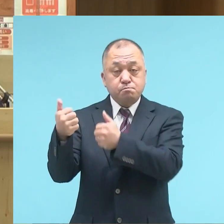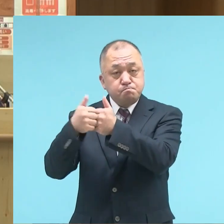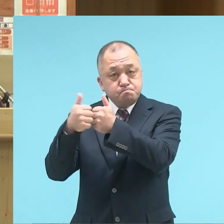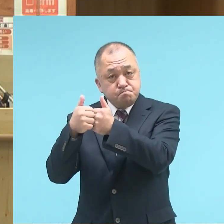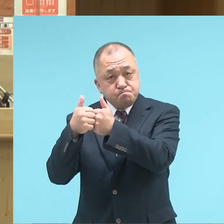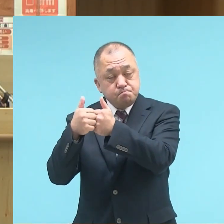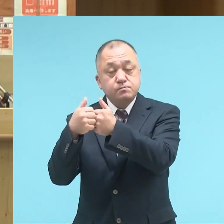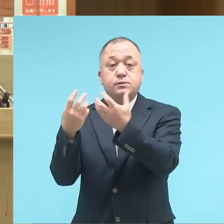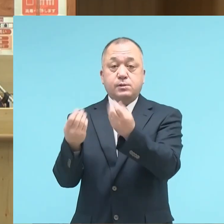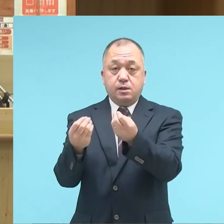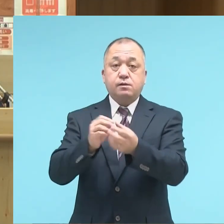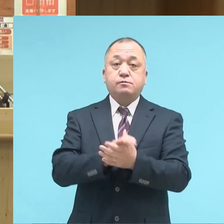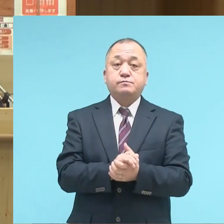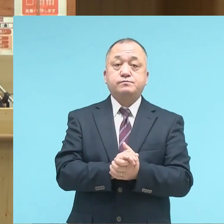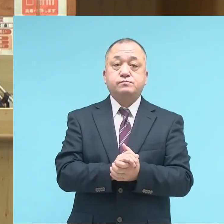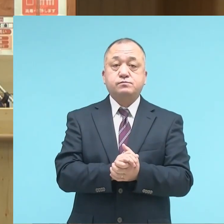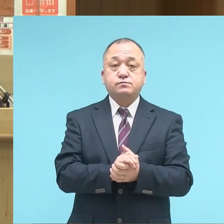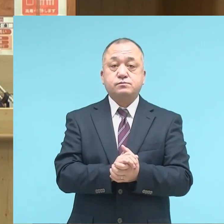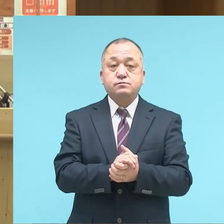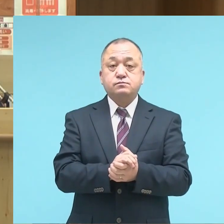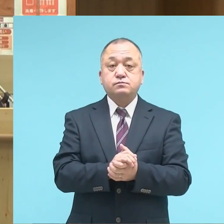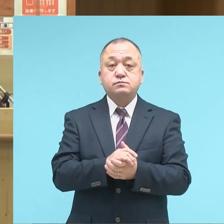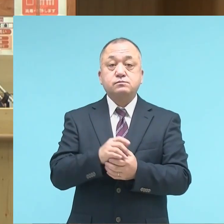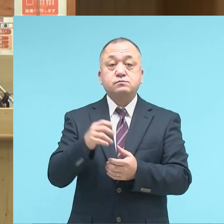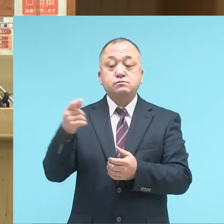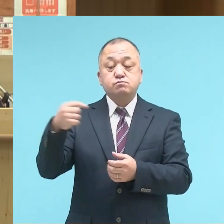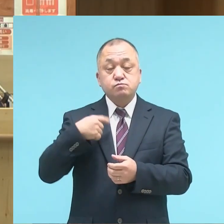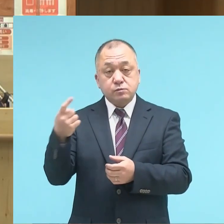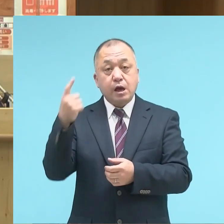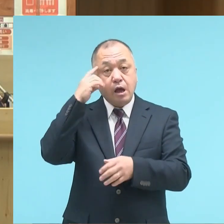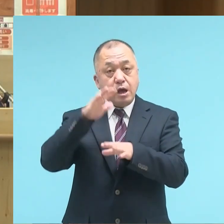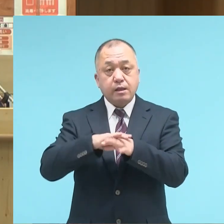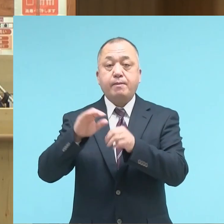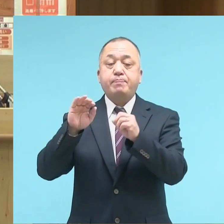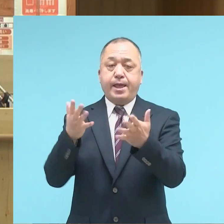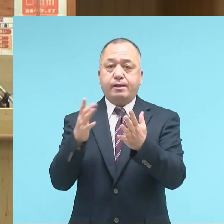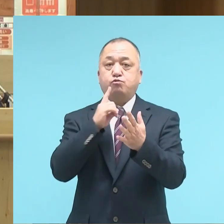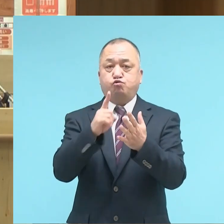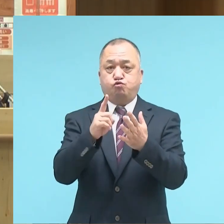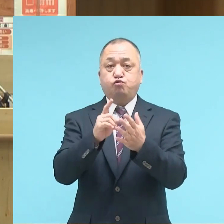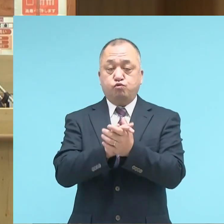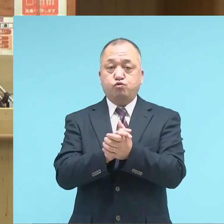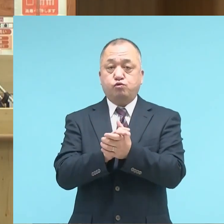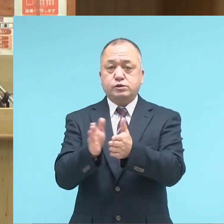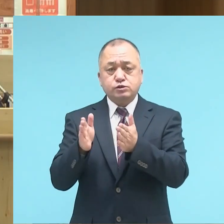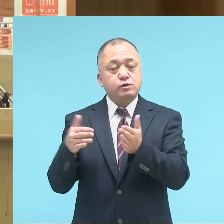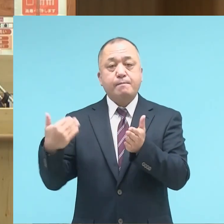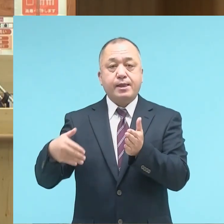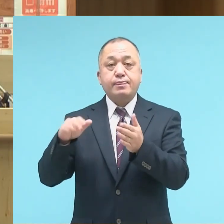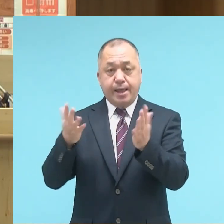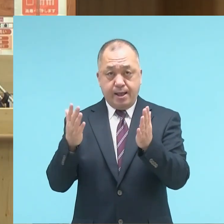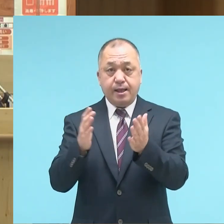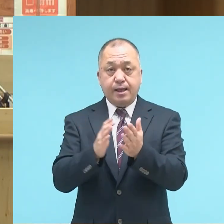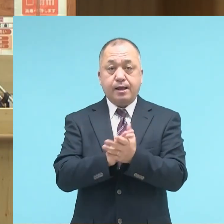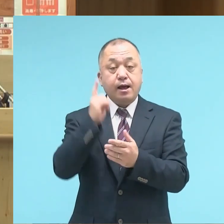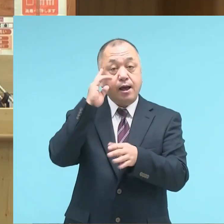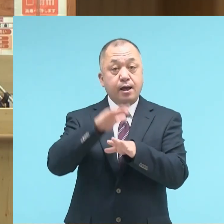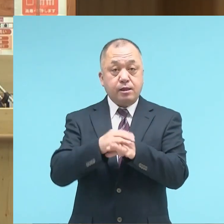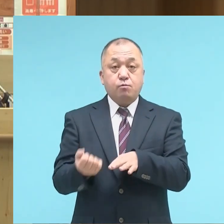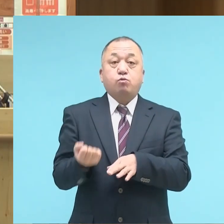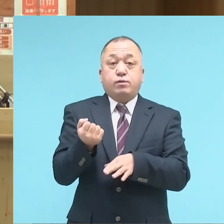話をしました。そして、そういった考えはないという見解も踏まえてですね、その